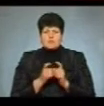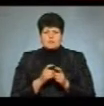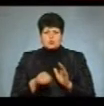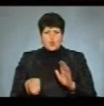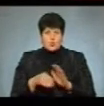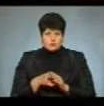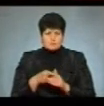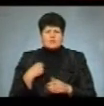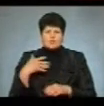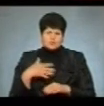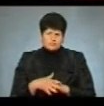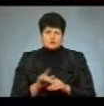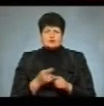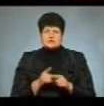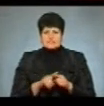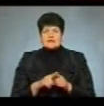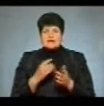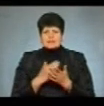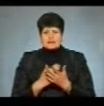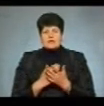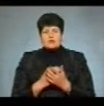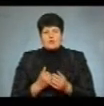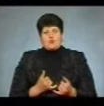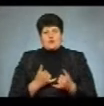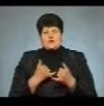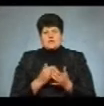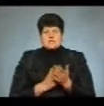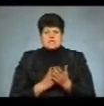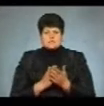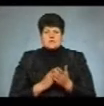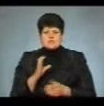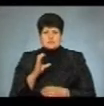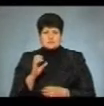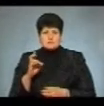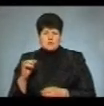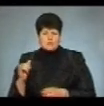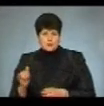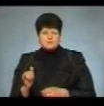ми розуміємо, що зараз це в якійсь мірі ще є повноваження Служби безпеки, яка, відповідно,